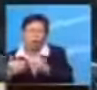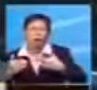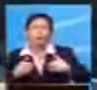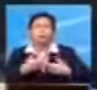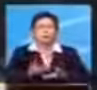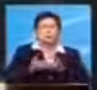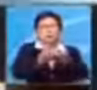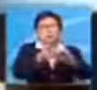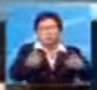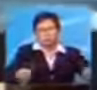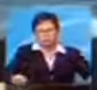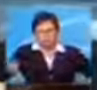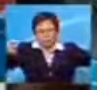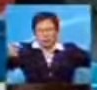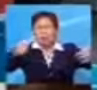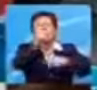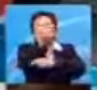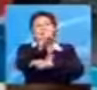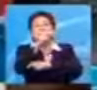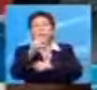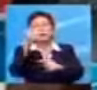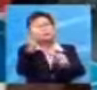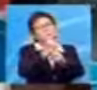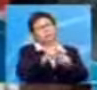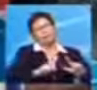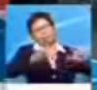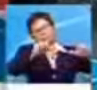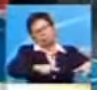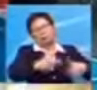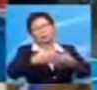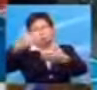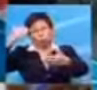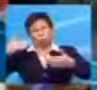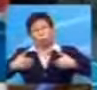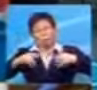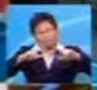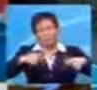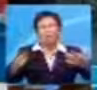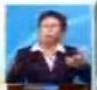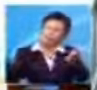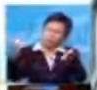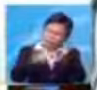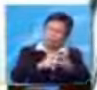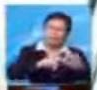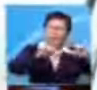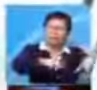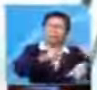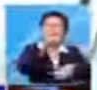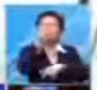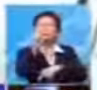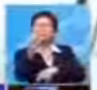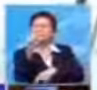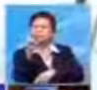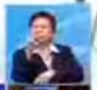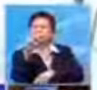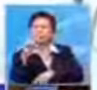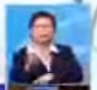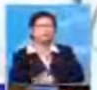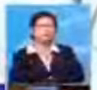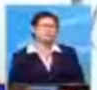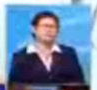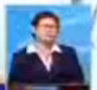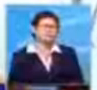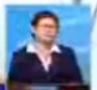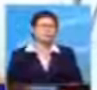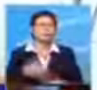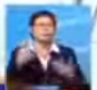tangki tetap yang diletakkan di setiap lorong sebelum ini diadakan semula Kalau boleh tu kami kan kadang telefon Tak Sampai lagi